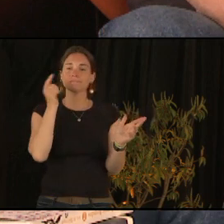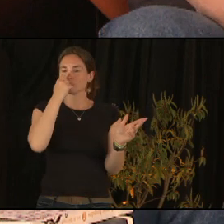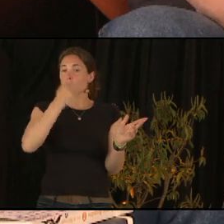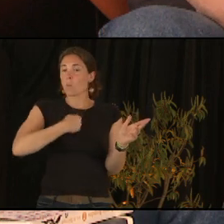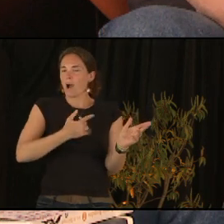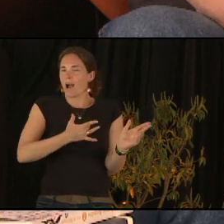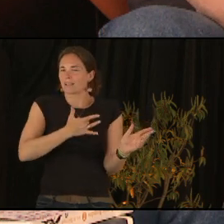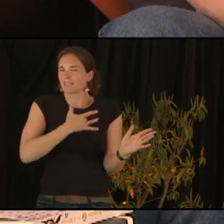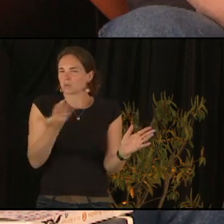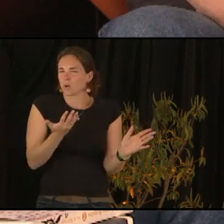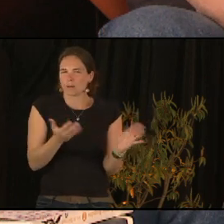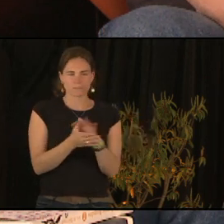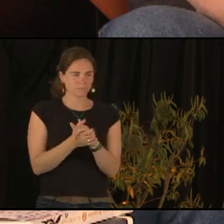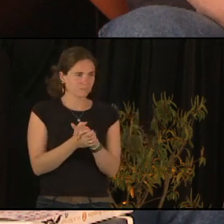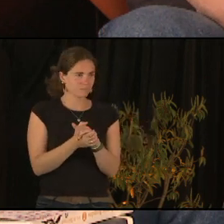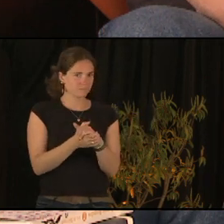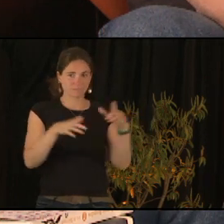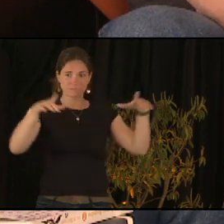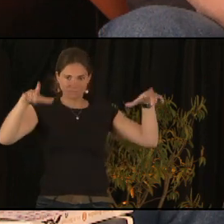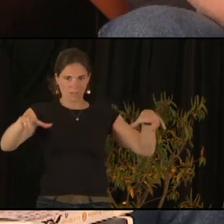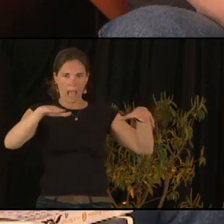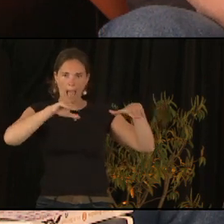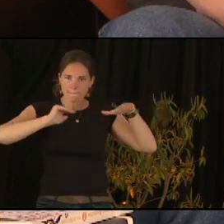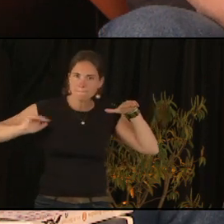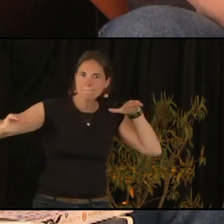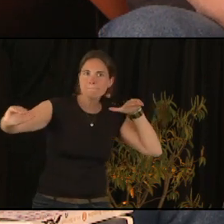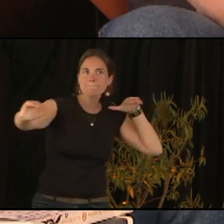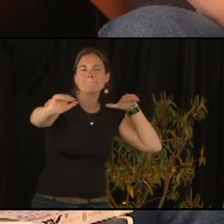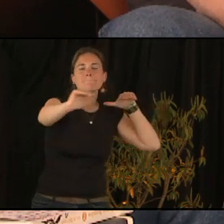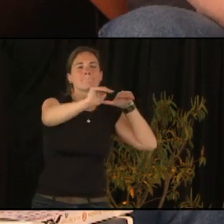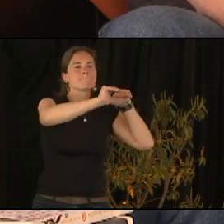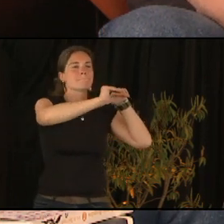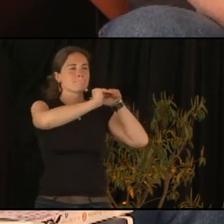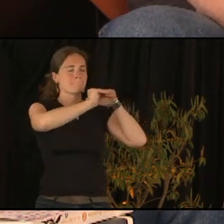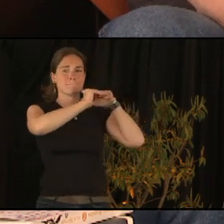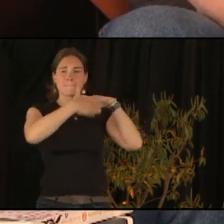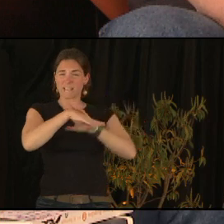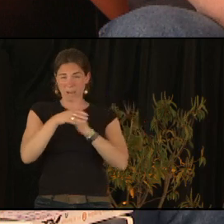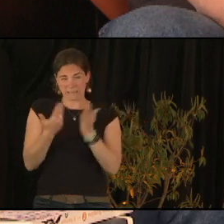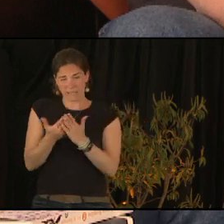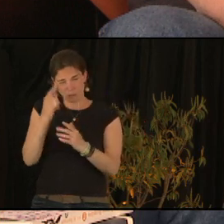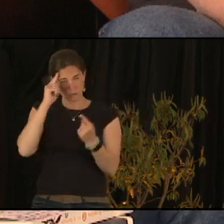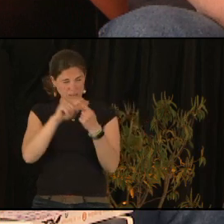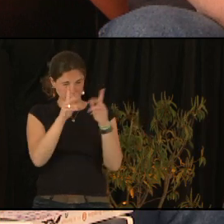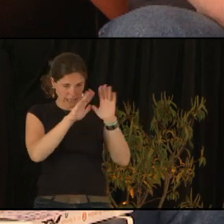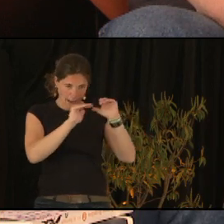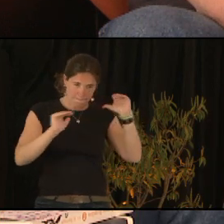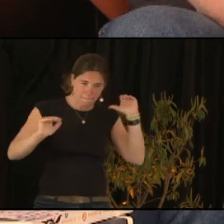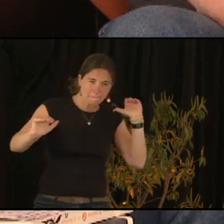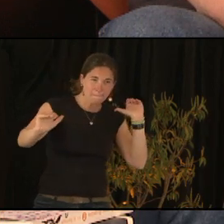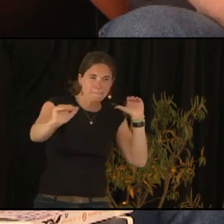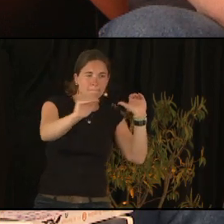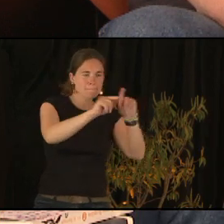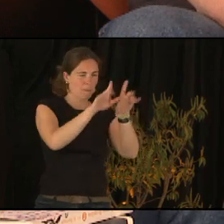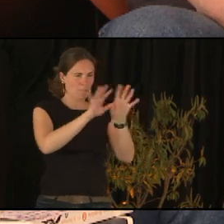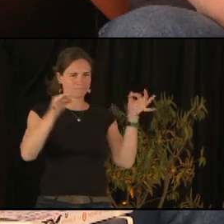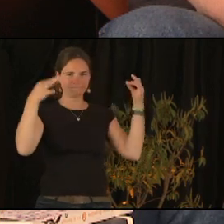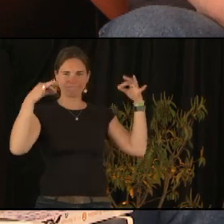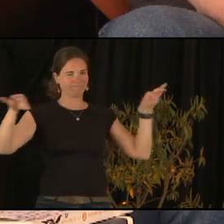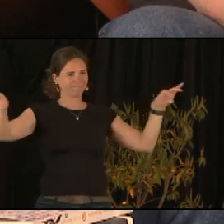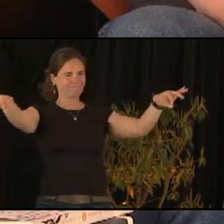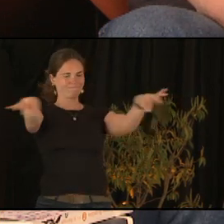là-dedans, c'est la grande étendue plate. J'avais au départ du roman, c'était ça. C'était pour moi une espèce de d'espace comme ça